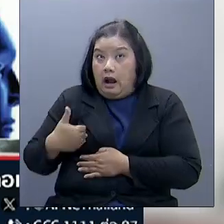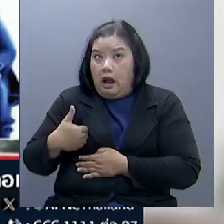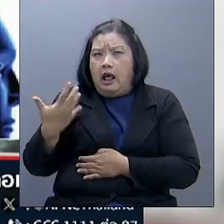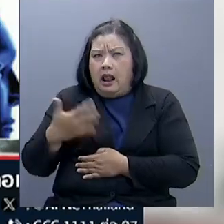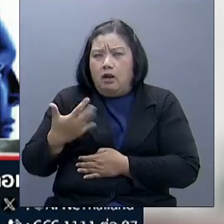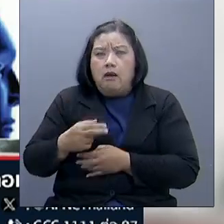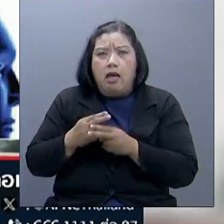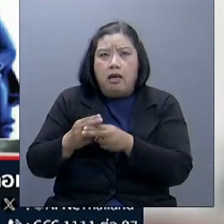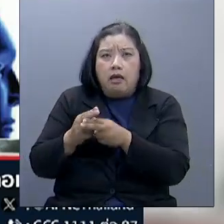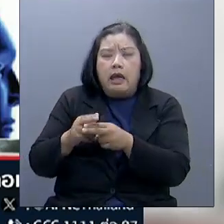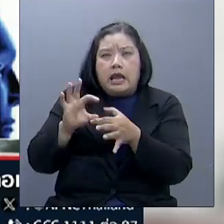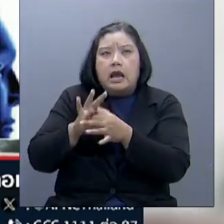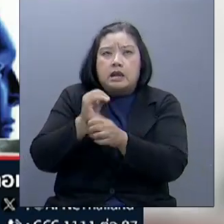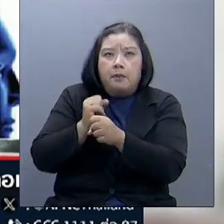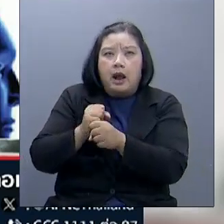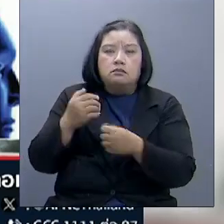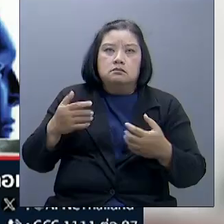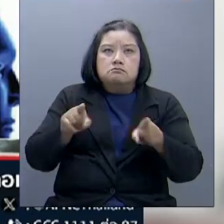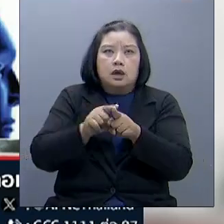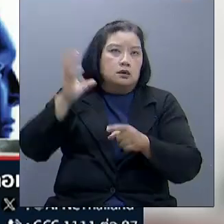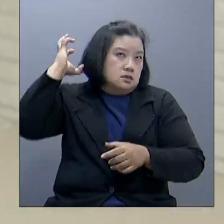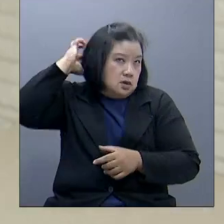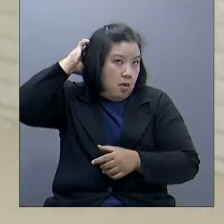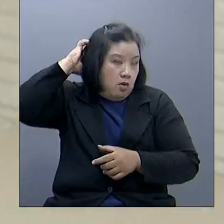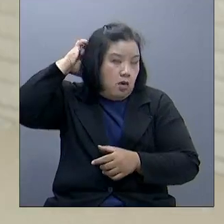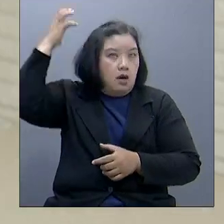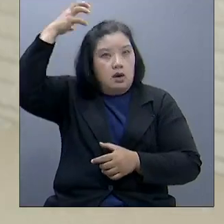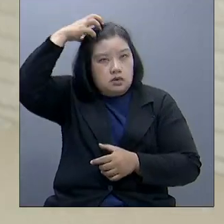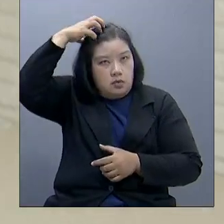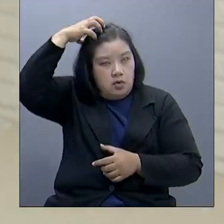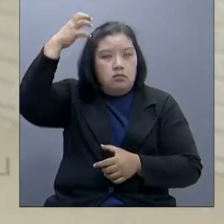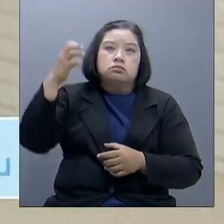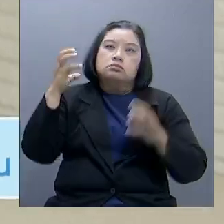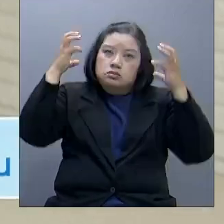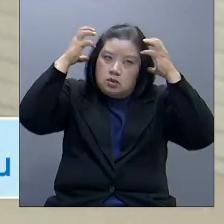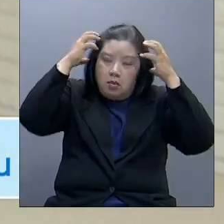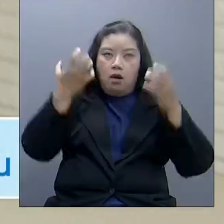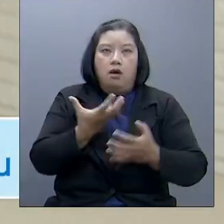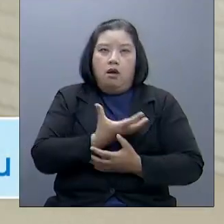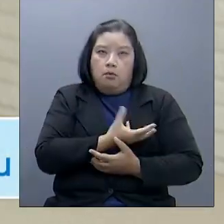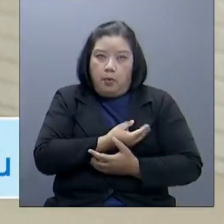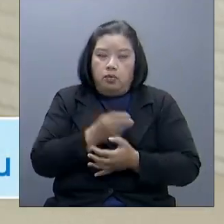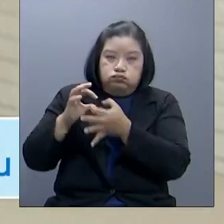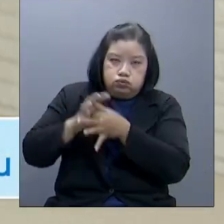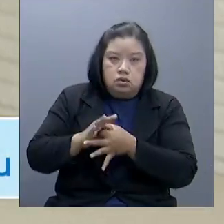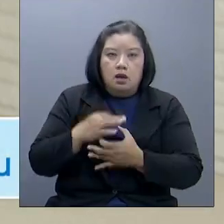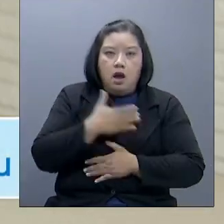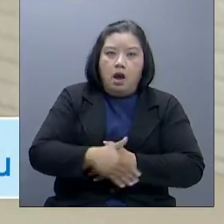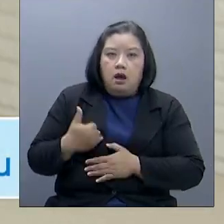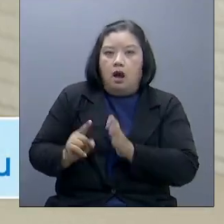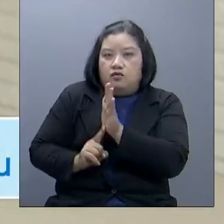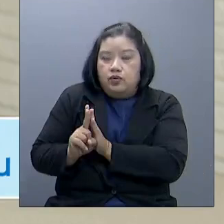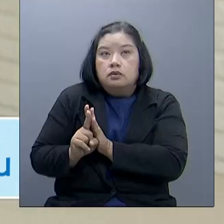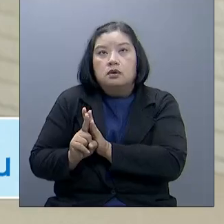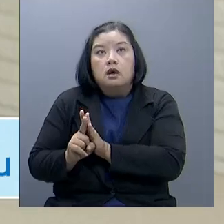ประสาทอัตโนมัติทั้งความดันโลหิตอัตราการเต้นของหัวใจเพื่อให้เราสามารถทำกิจกรรมต่างๆได้ตามปกติทั้งนี้